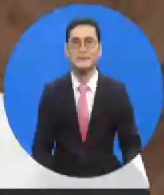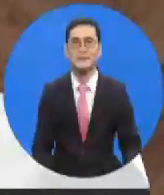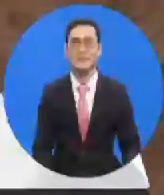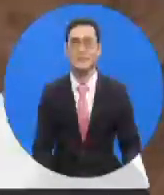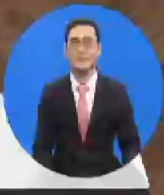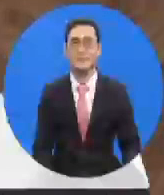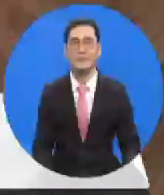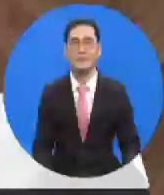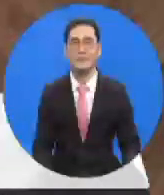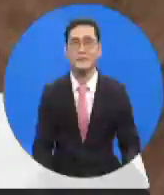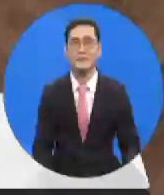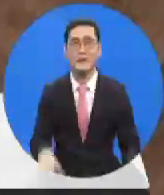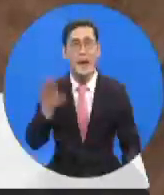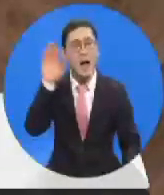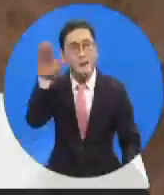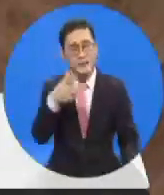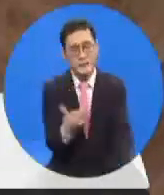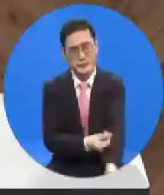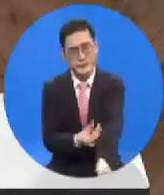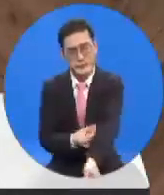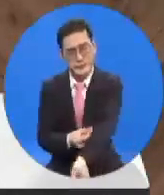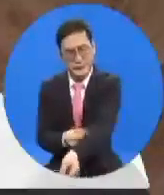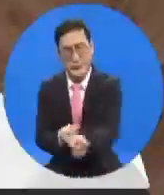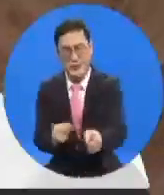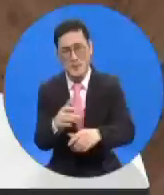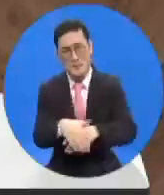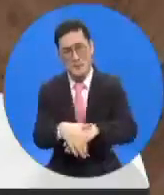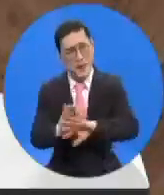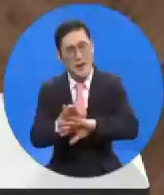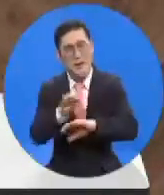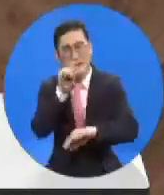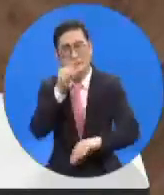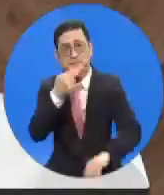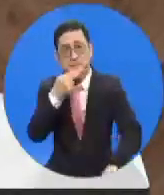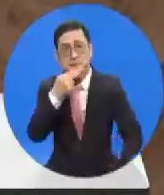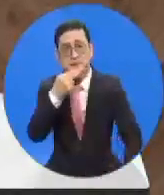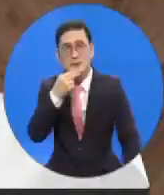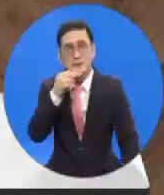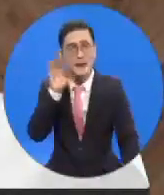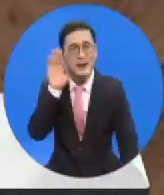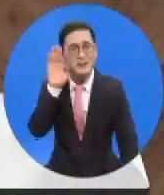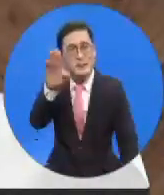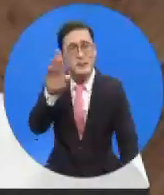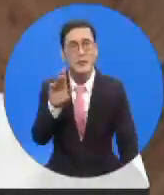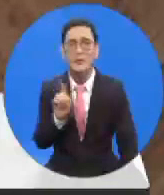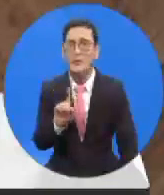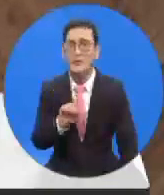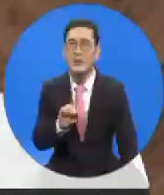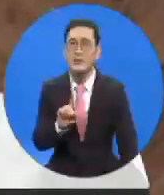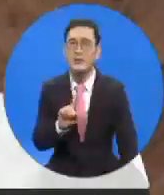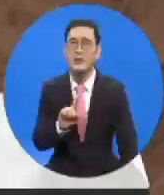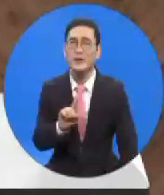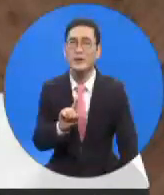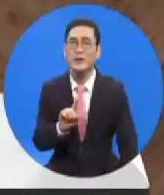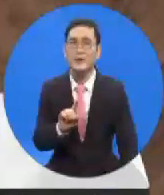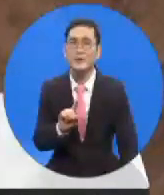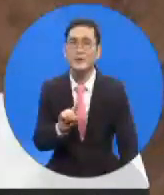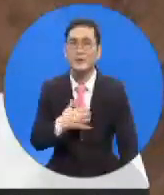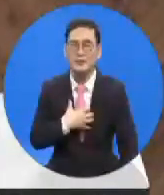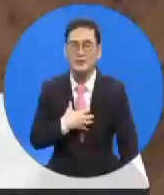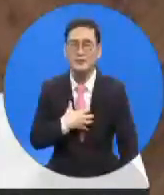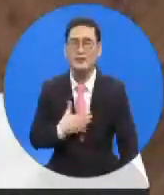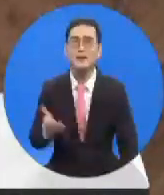있는 부작용까지 고민하게 됐을 때 아직 갈 길은 조금 더 먼 것 같습니다. 그래도 많은 전 세계에 있는 시민들이